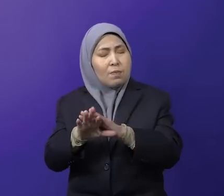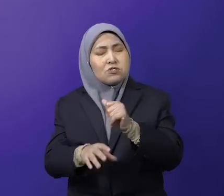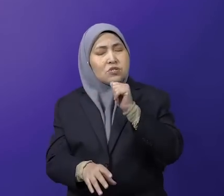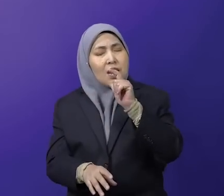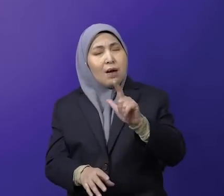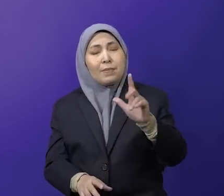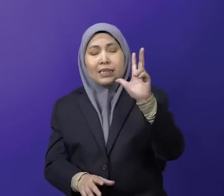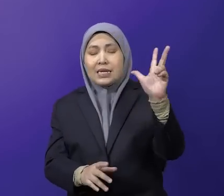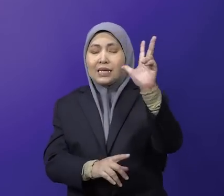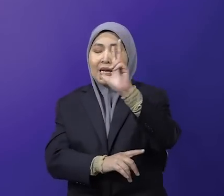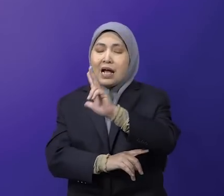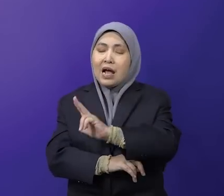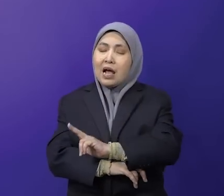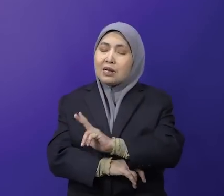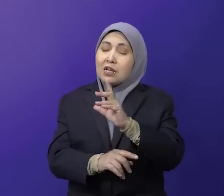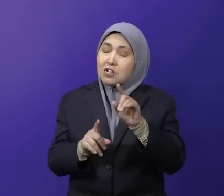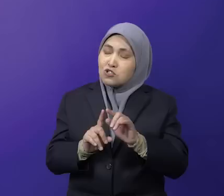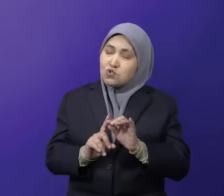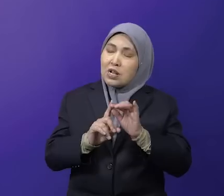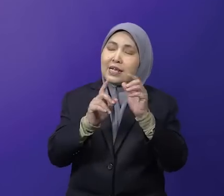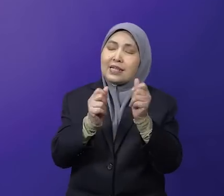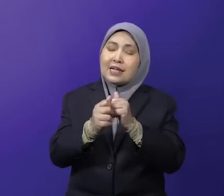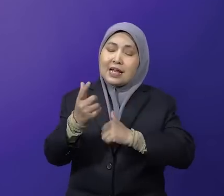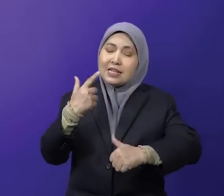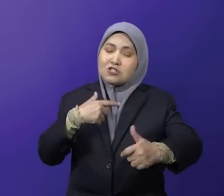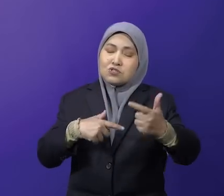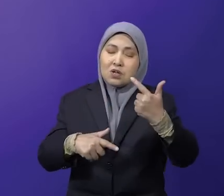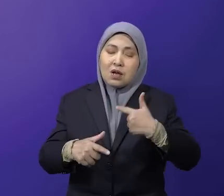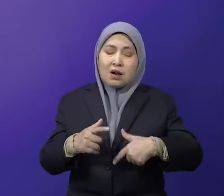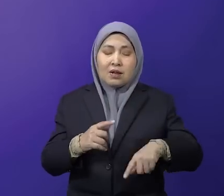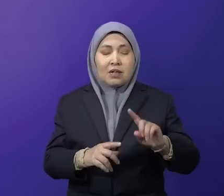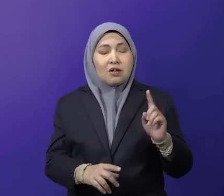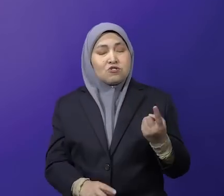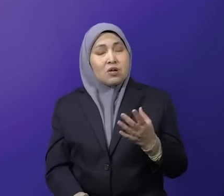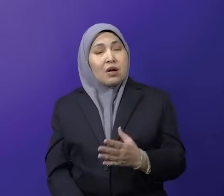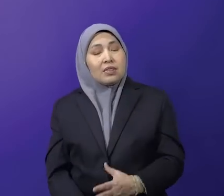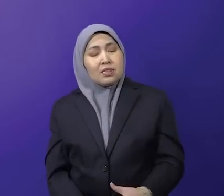أيام إلا رمزا